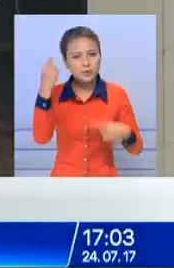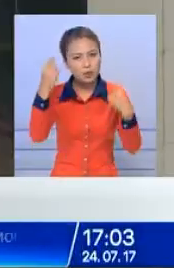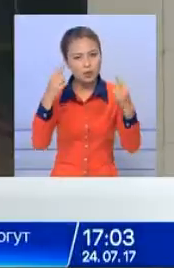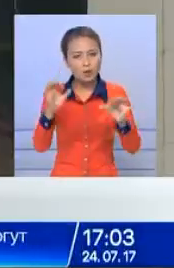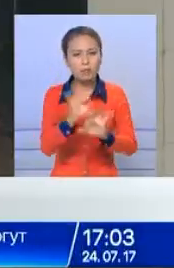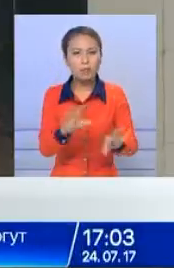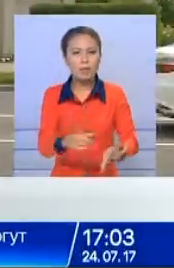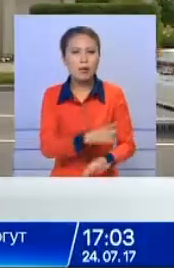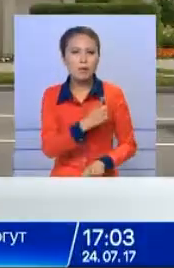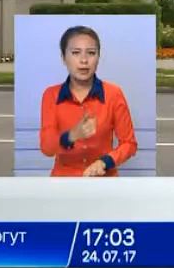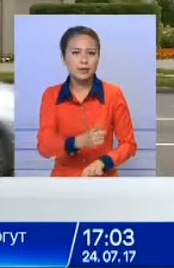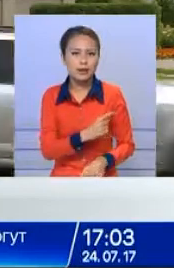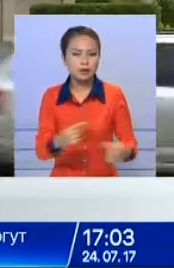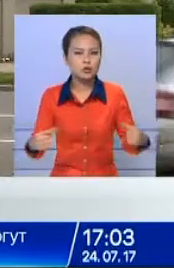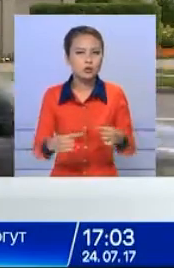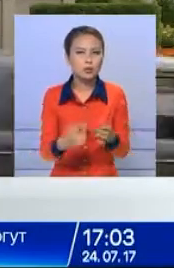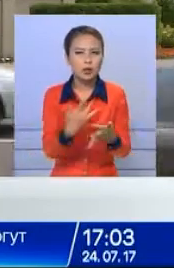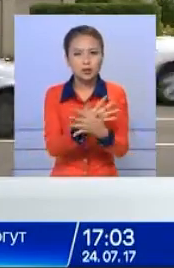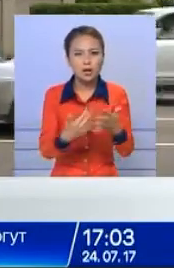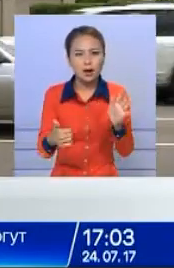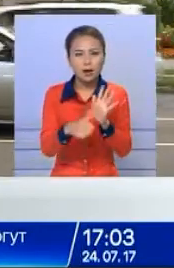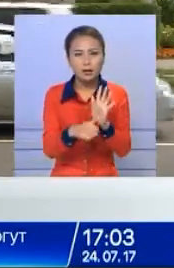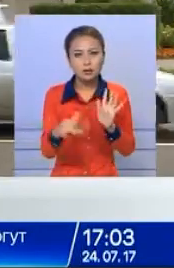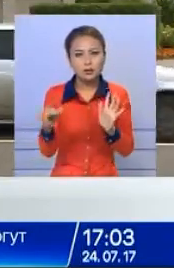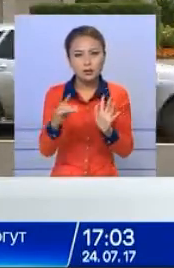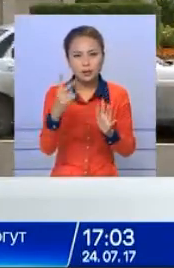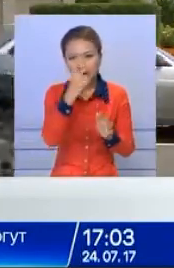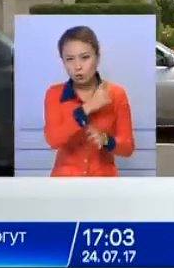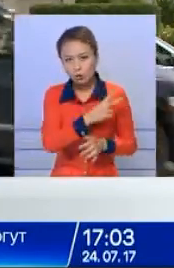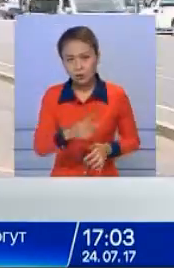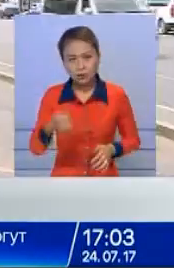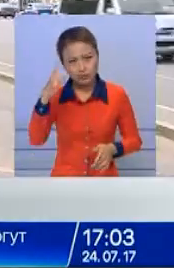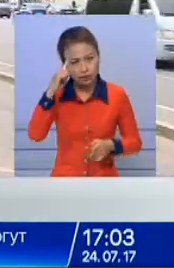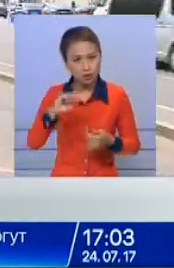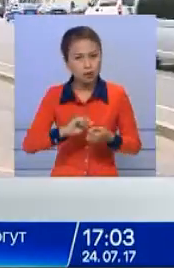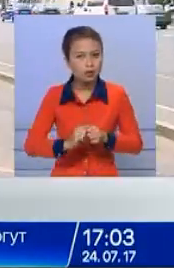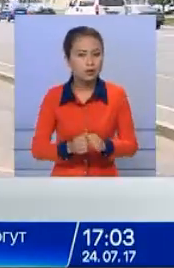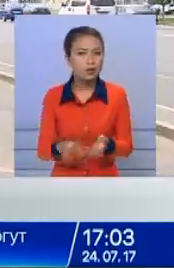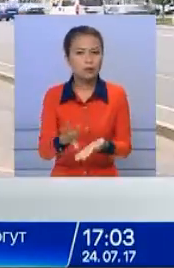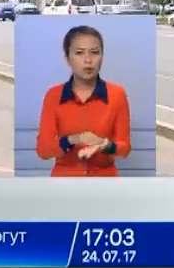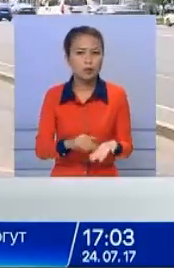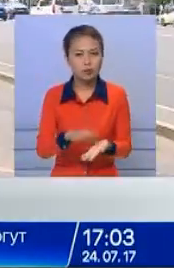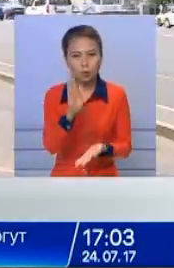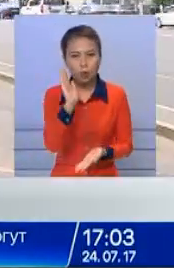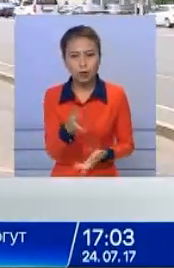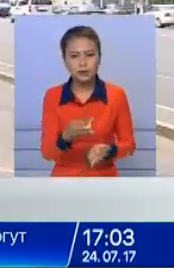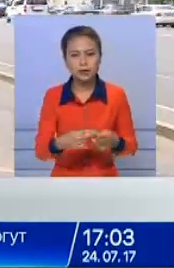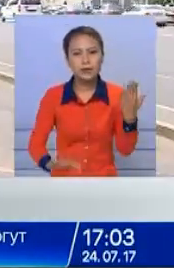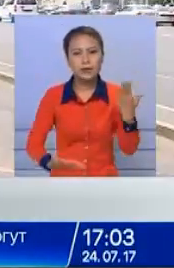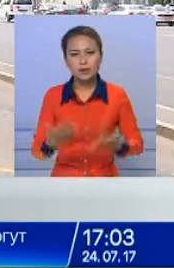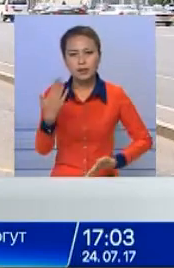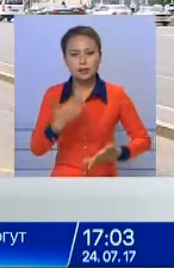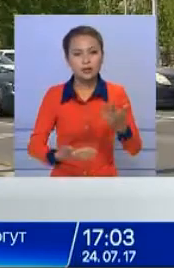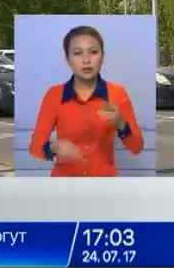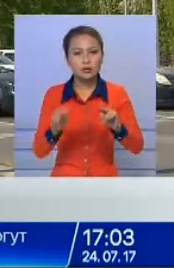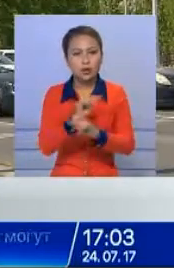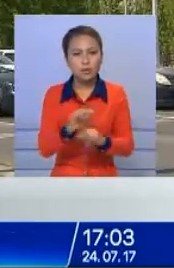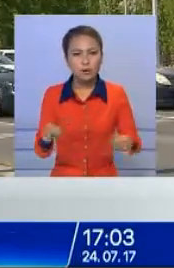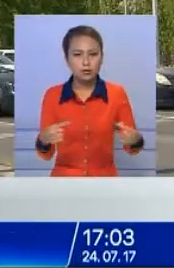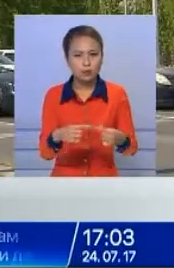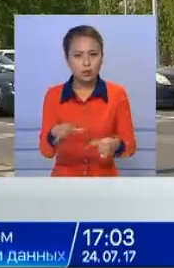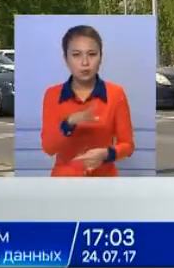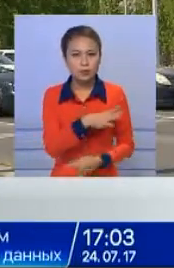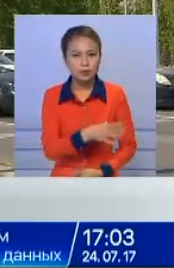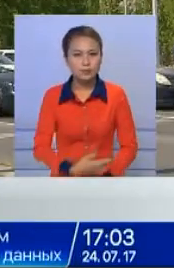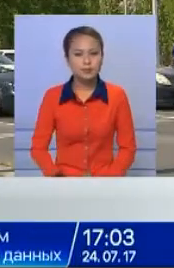мамандар адам бір мәліметті 6 рет естіп немесе көрген болса, санасында жатталып қалатынын және айналасында жаман әдеттен аулақ жүруге шақыратынын